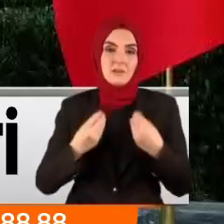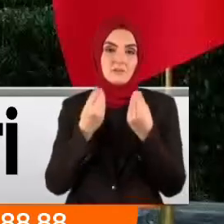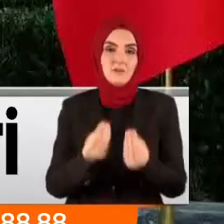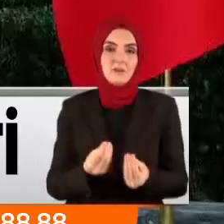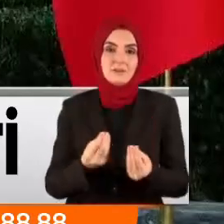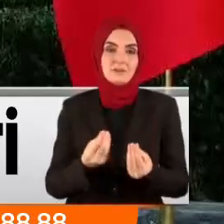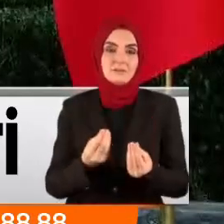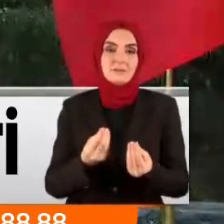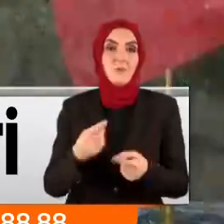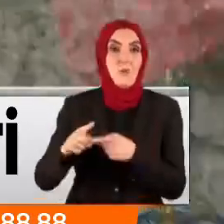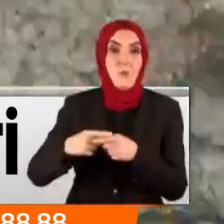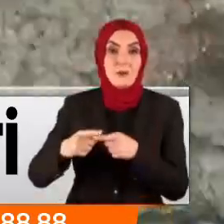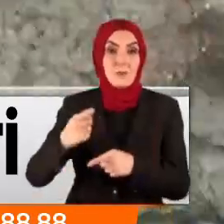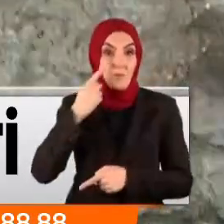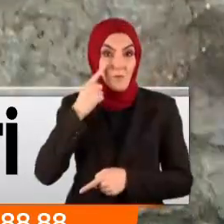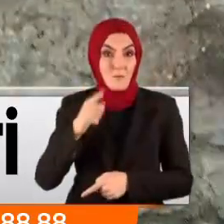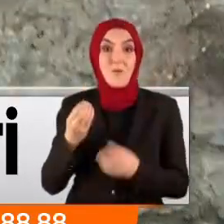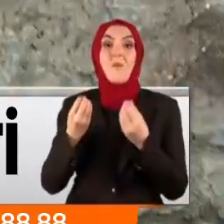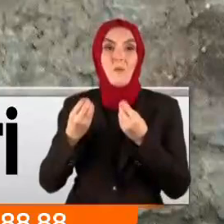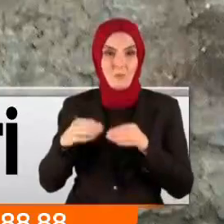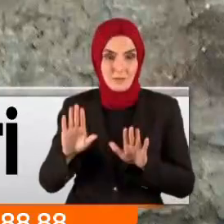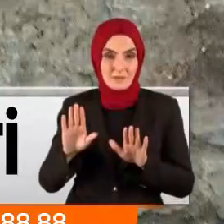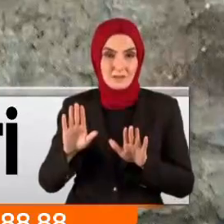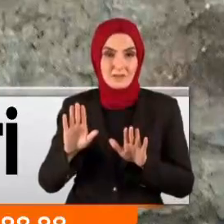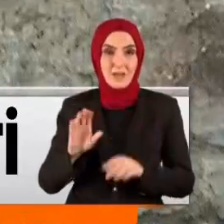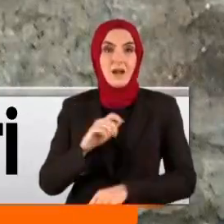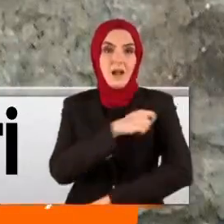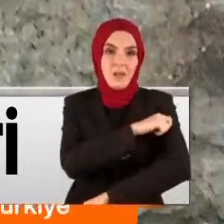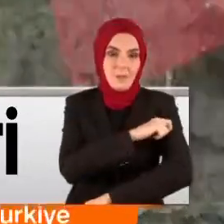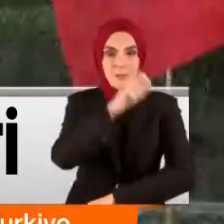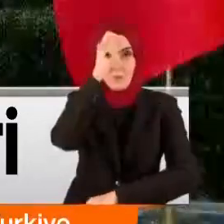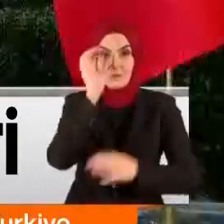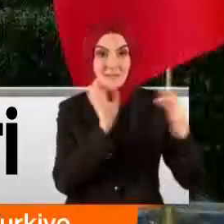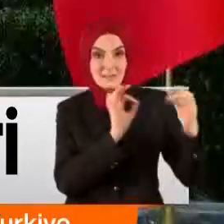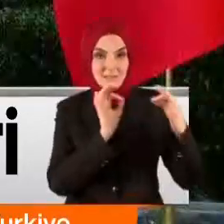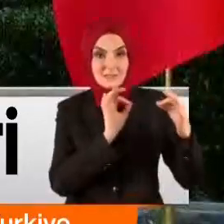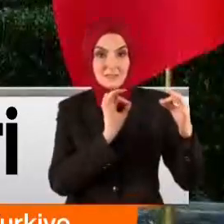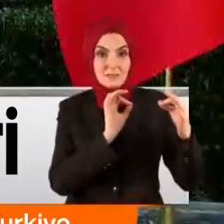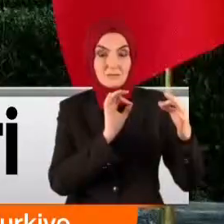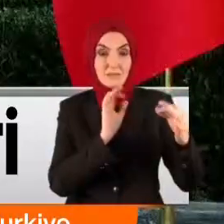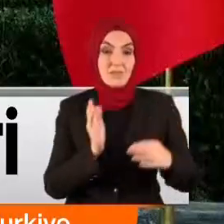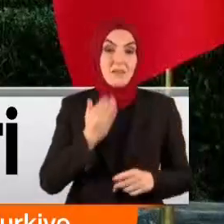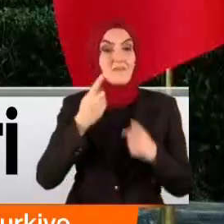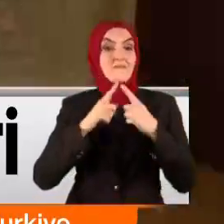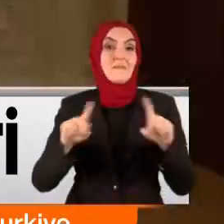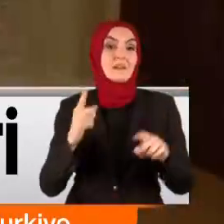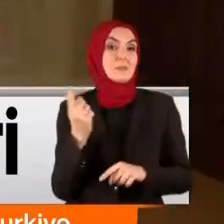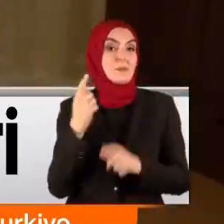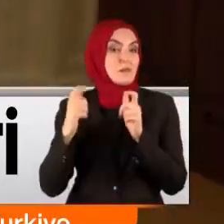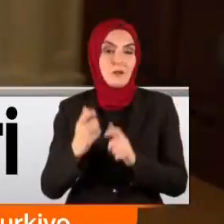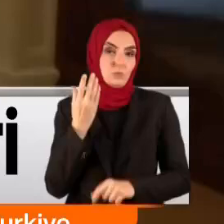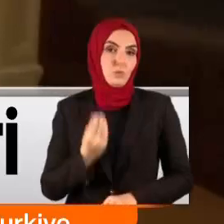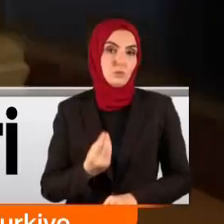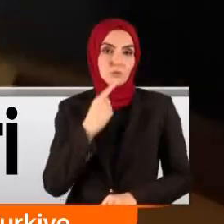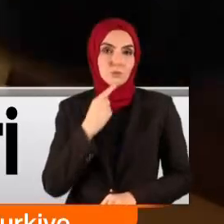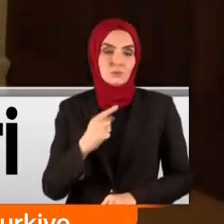hükümetleri olmamış olsaydı Almanya-Türkiye ilişkileri çok daha farklı bir yere ulaşabilirdi.